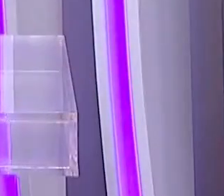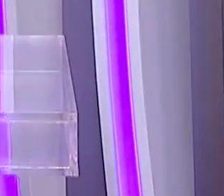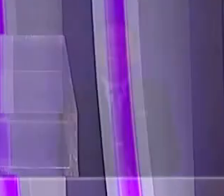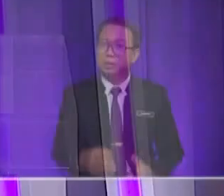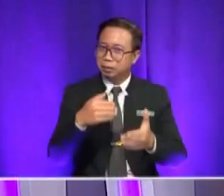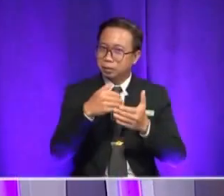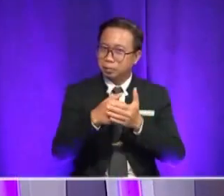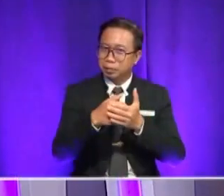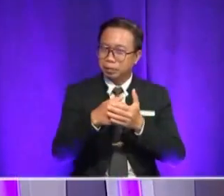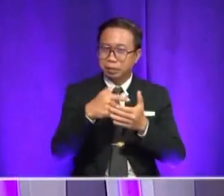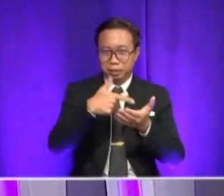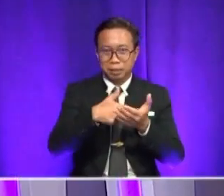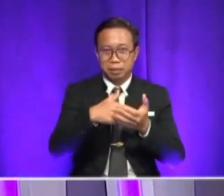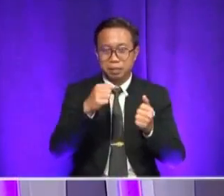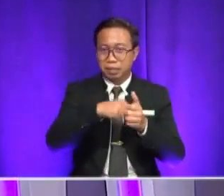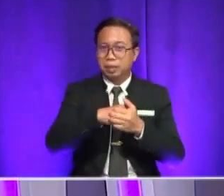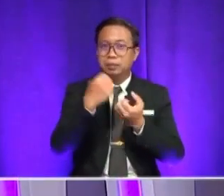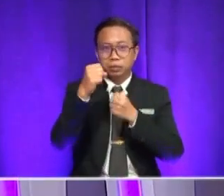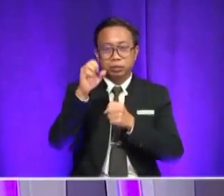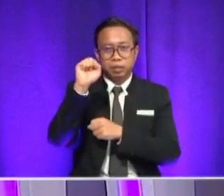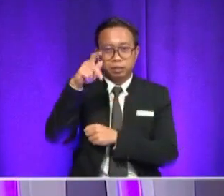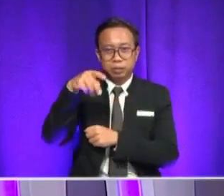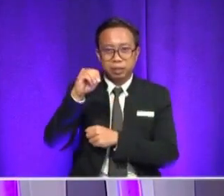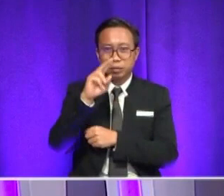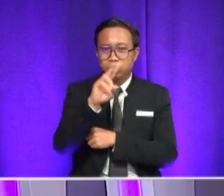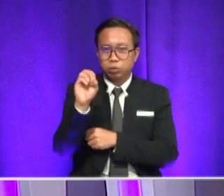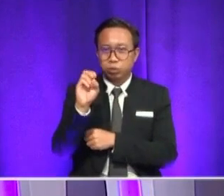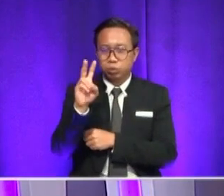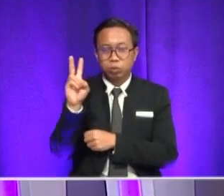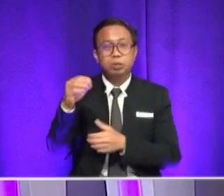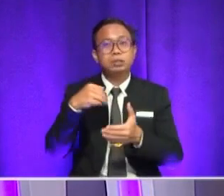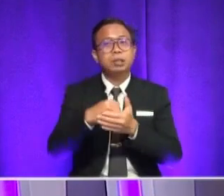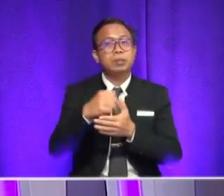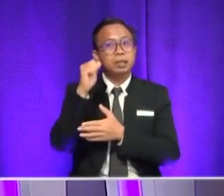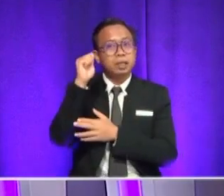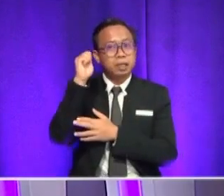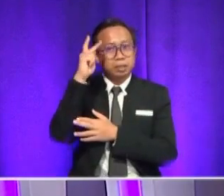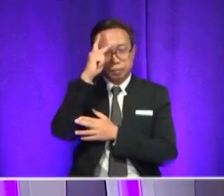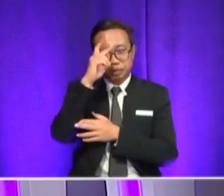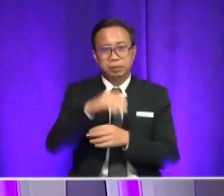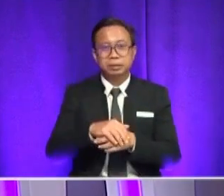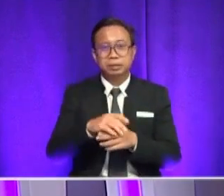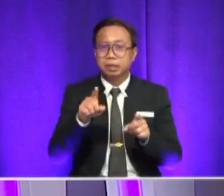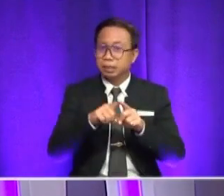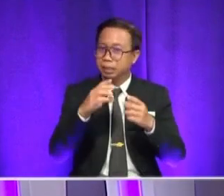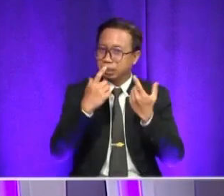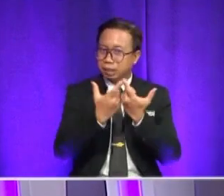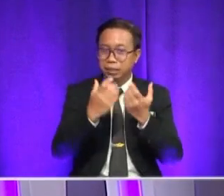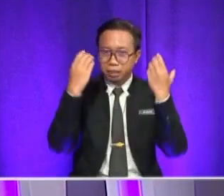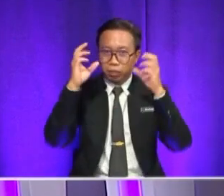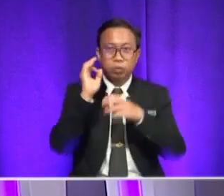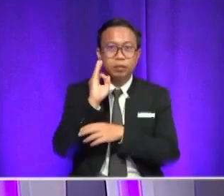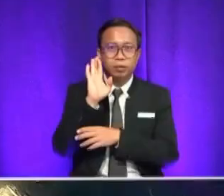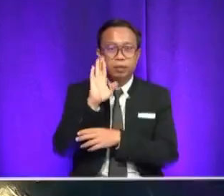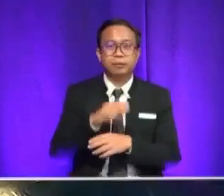Yap, masih lagi menyaksikan Sukses SPM 2022 bersama dengan saya, Akmal Nazri. Baik, kita teruskan kita punya kelas kita bersama dengan Cikgu Faridah.